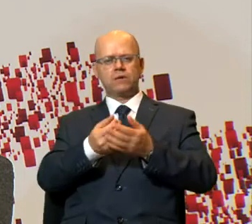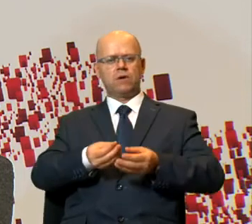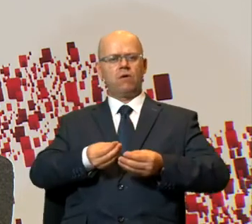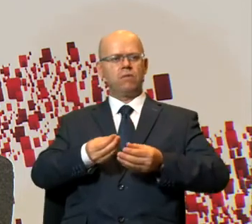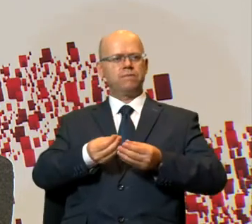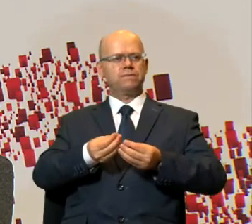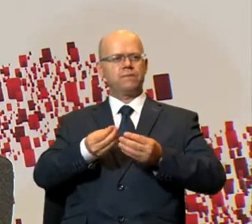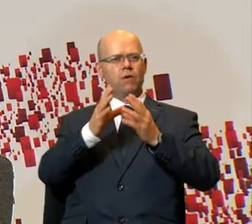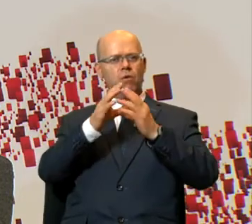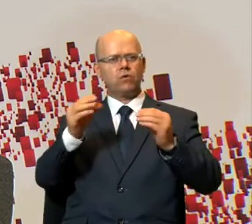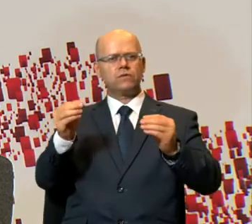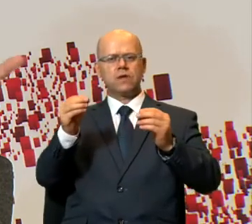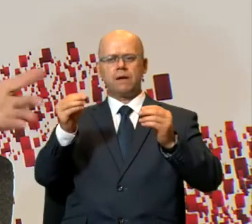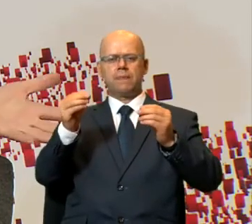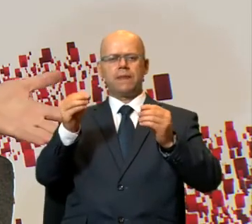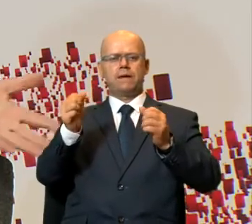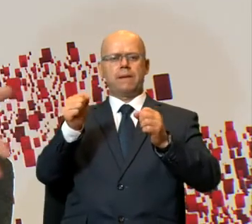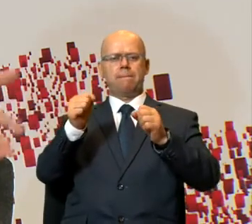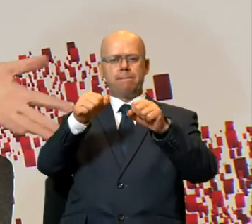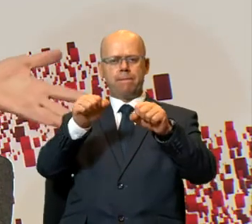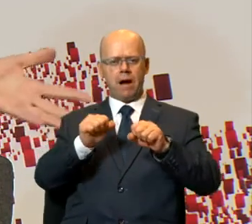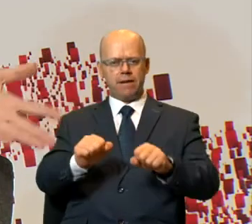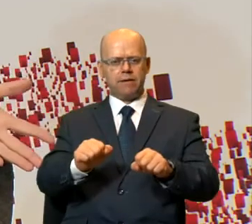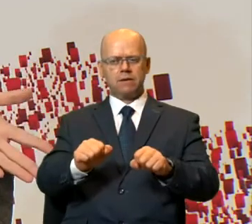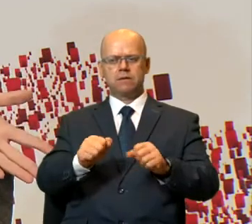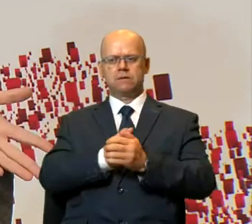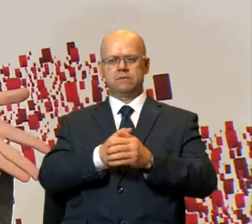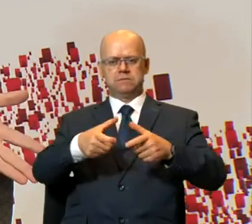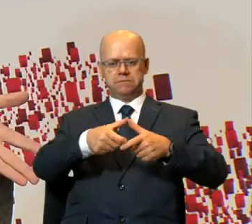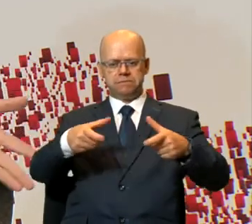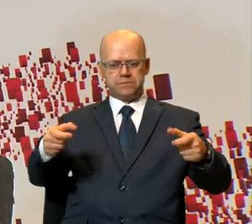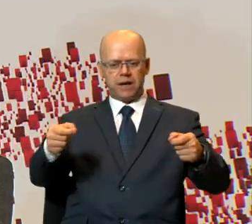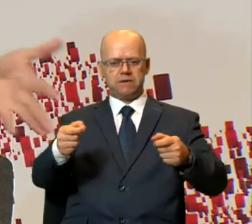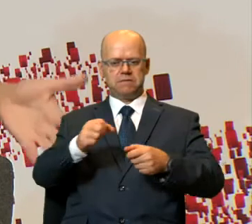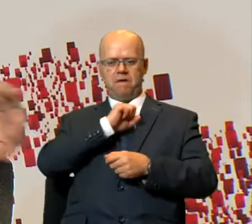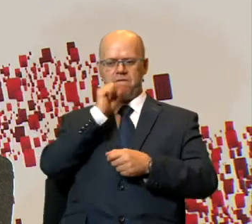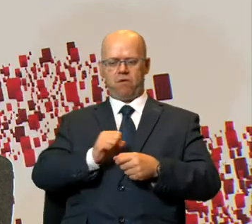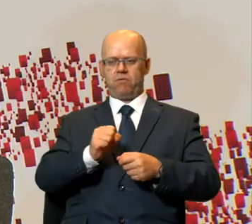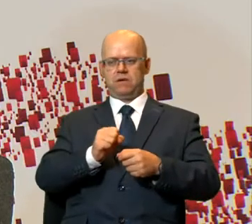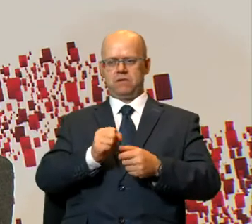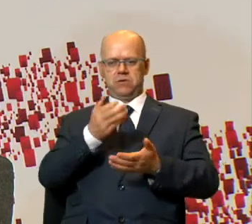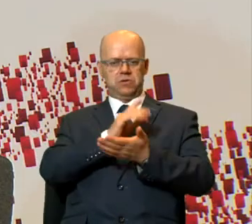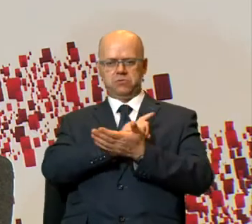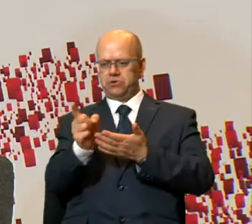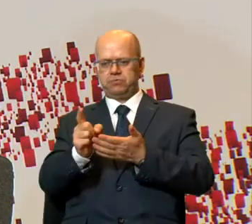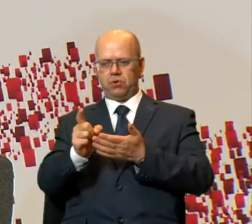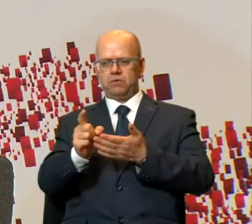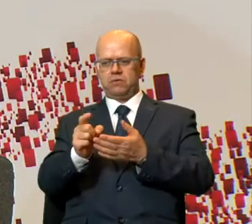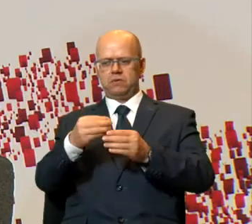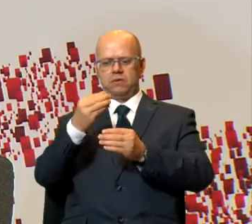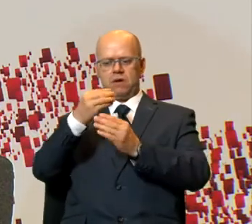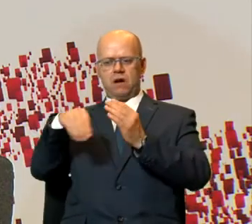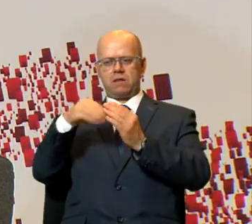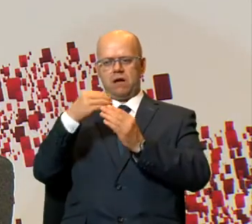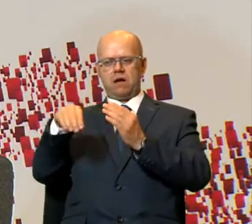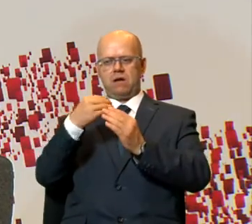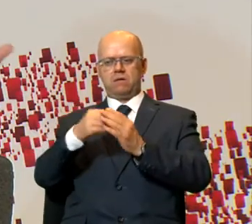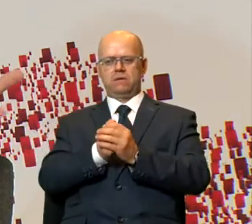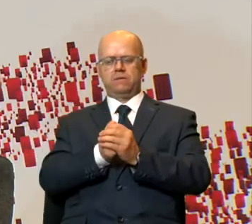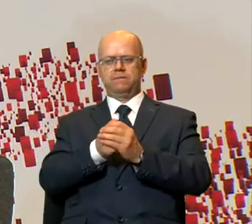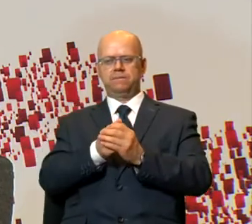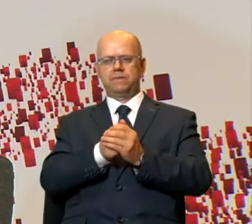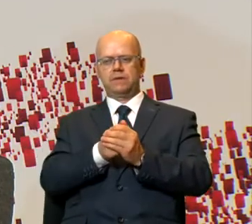rozwiązaniach bankowych, na przykład czeków prawie nie używaliśmy, za to przeskoczyliśmy szybko w bardzo szybkie